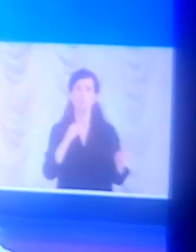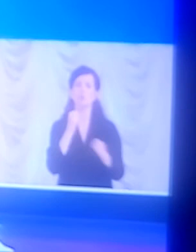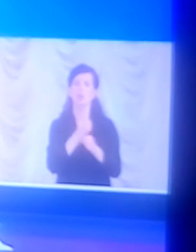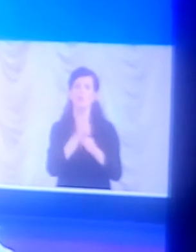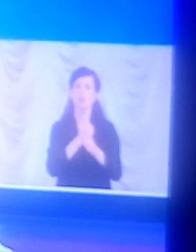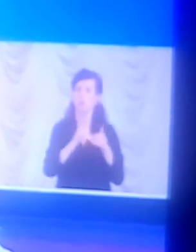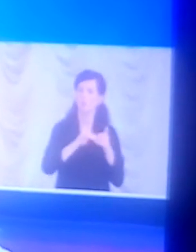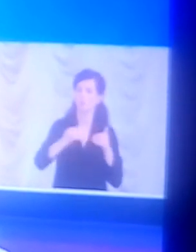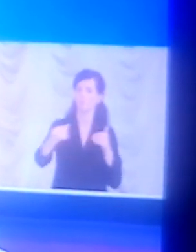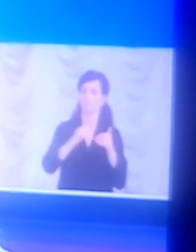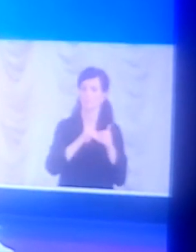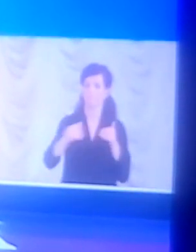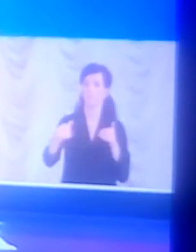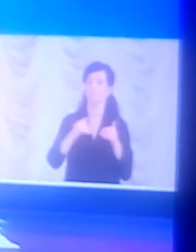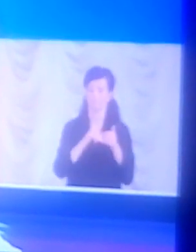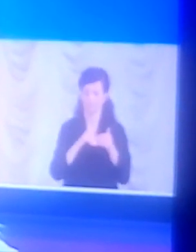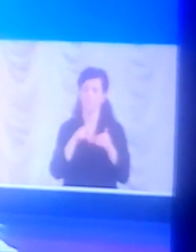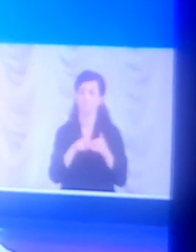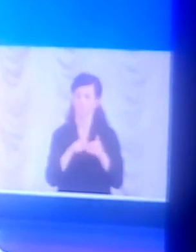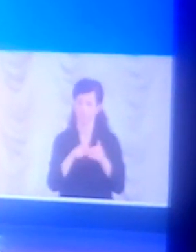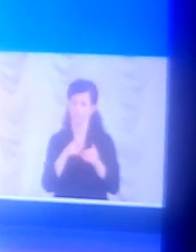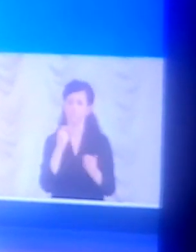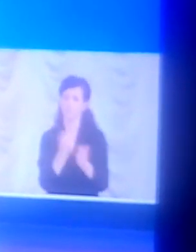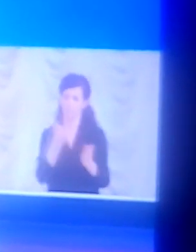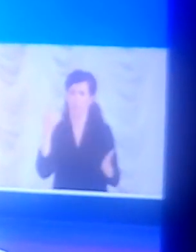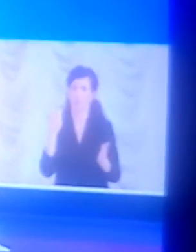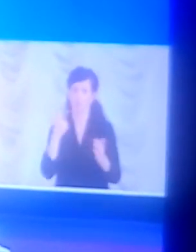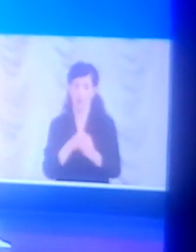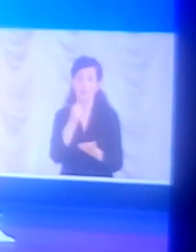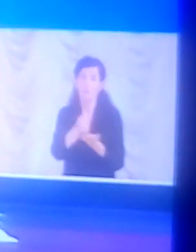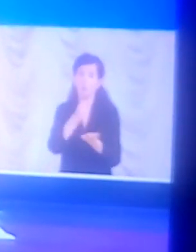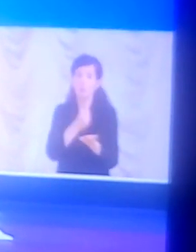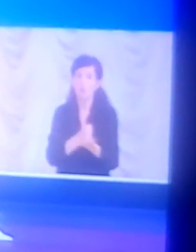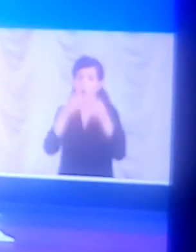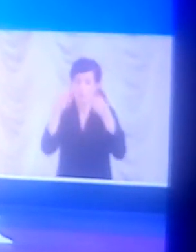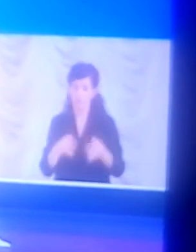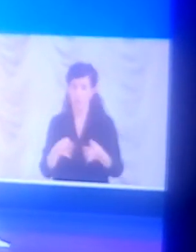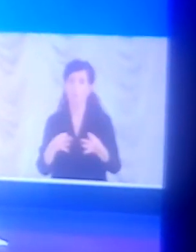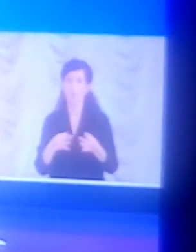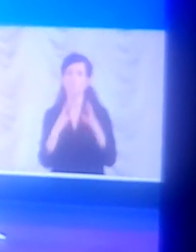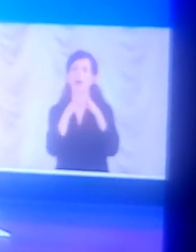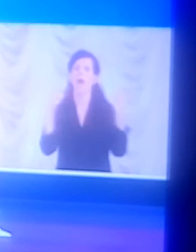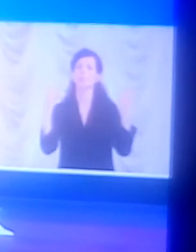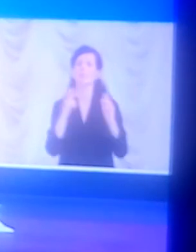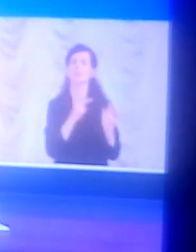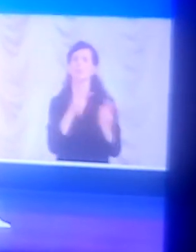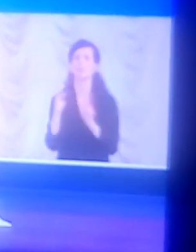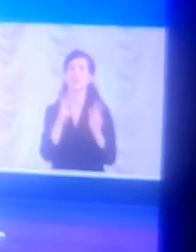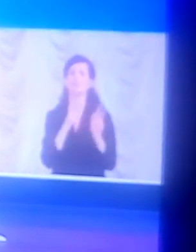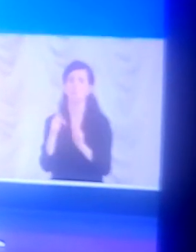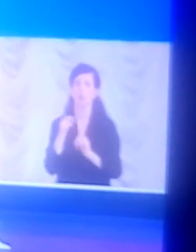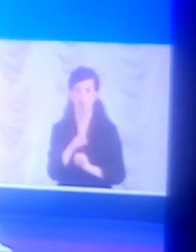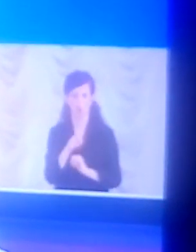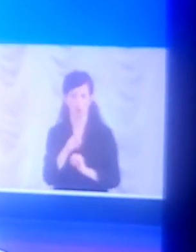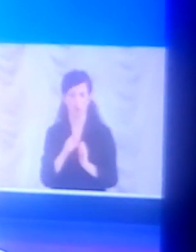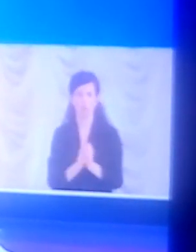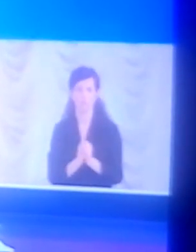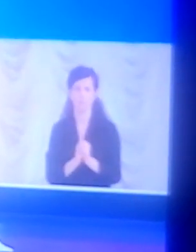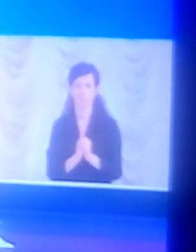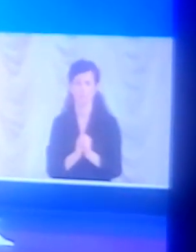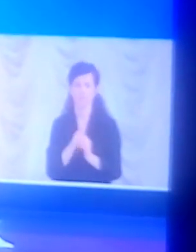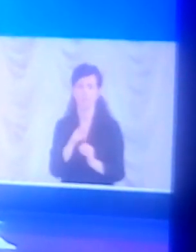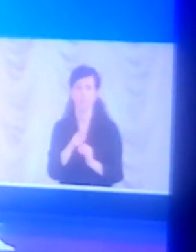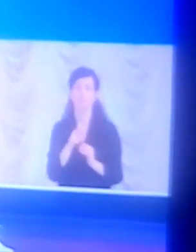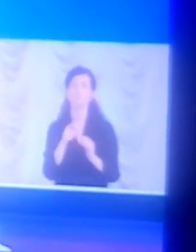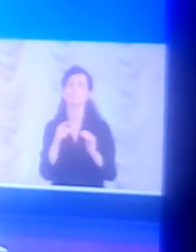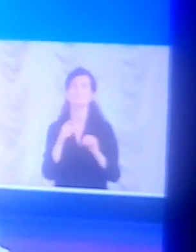sposteranno. Di qui, quindi, un protocollo di sicurezza anche per le aziende di trasporto. Dovranno, è stato sottoscritto il